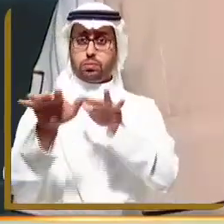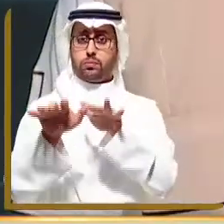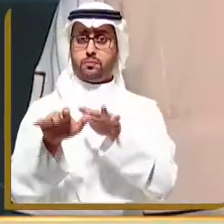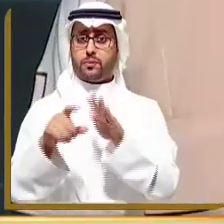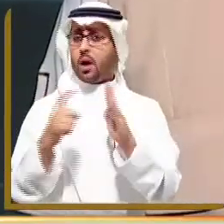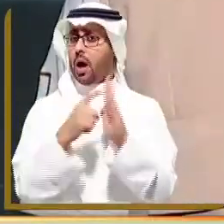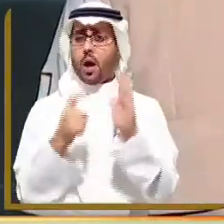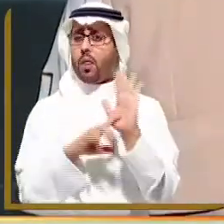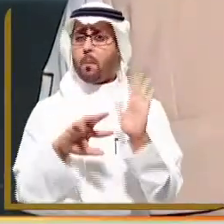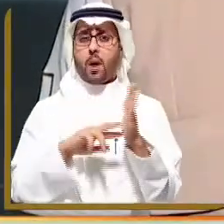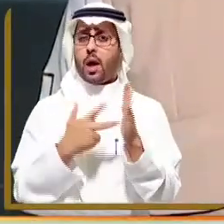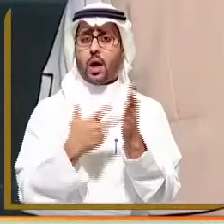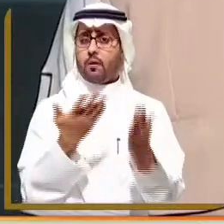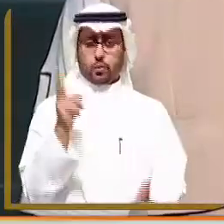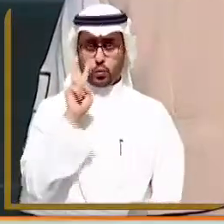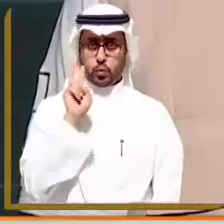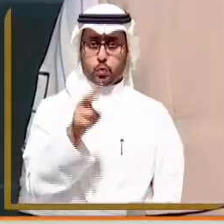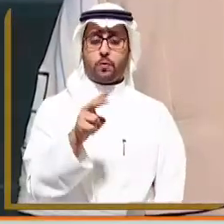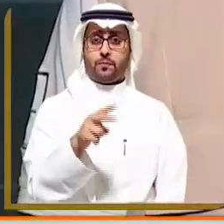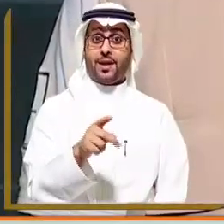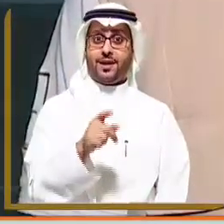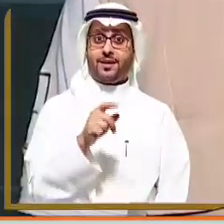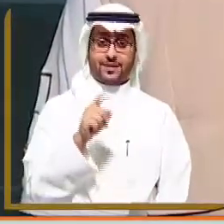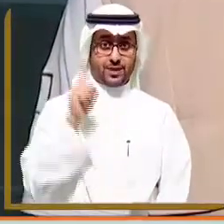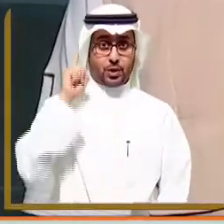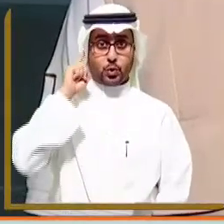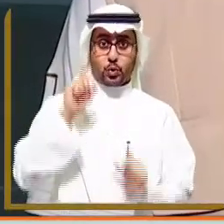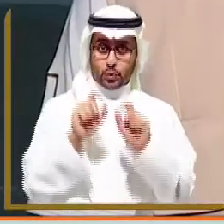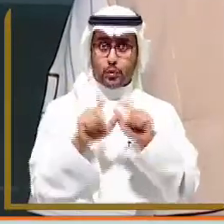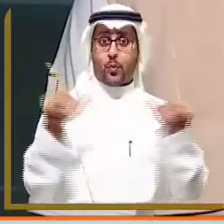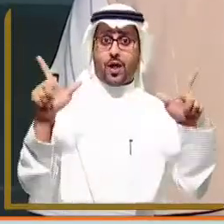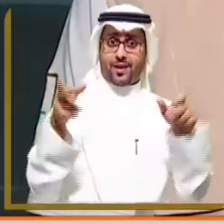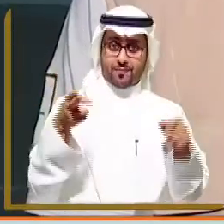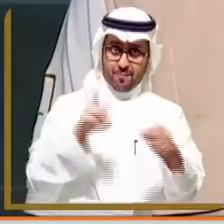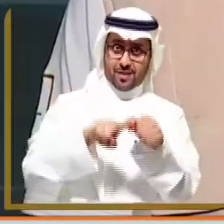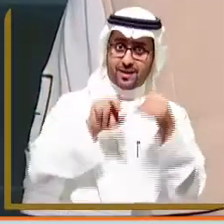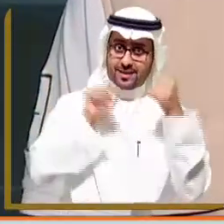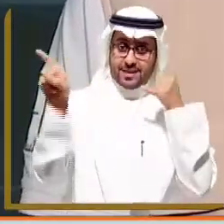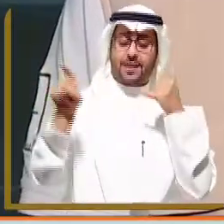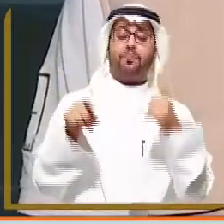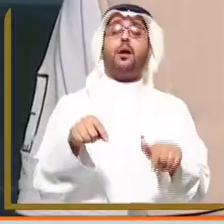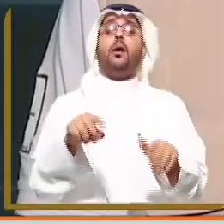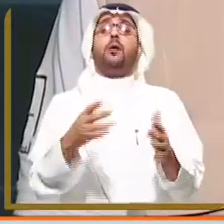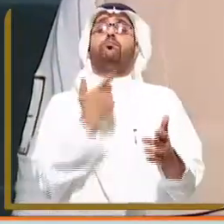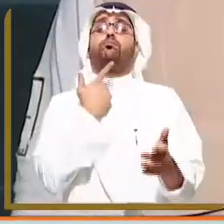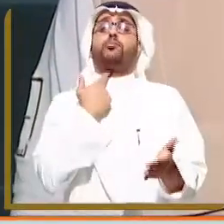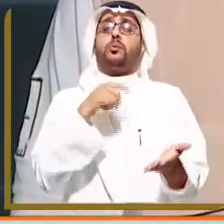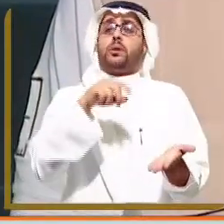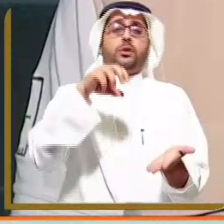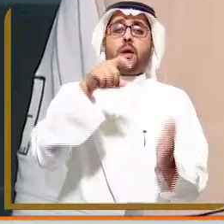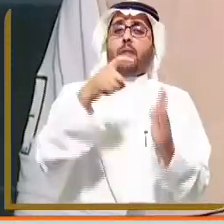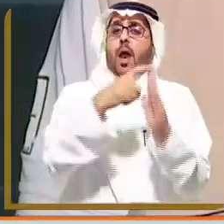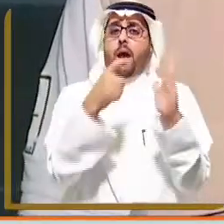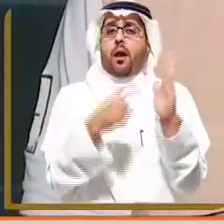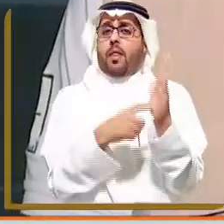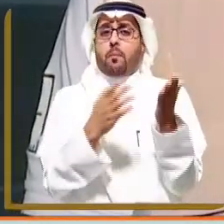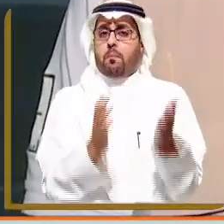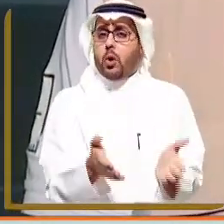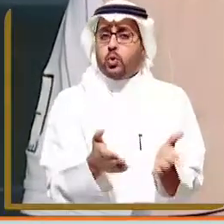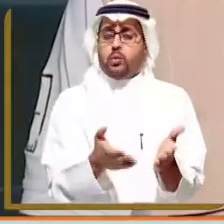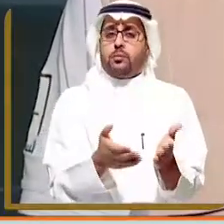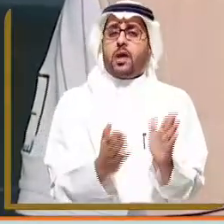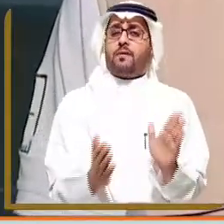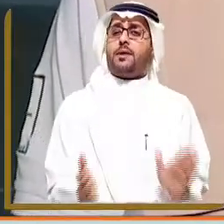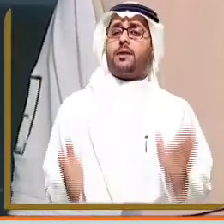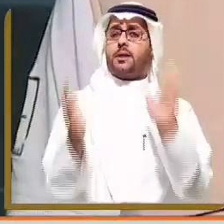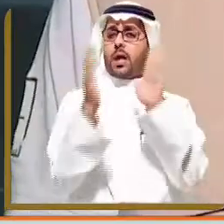بك وائل، أتمنى الصوت الآن واضح بالنسبة إليك، ضعنا في تفاصيل أوسع عن هذه الإجراءات الوقائية، أيضا